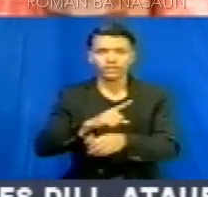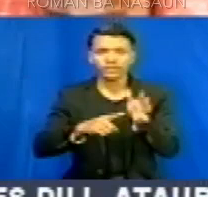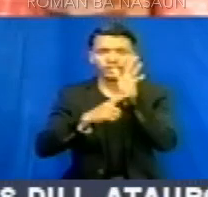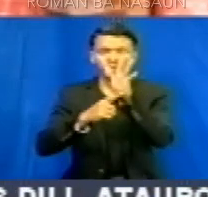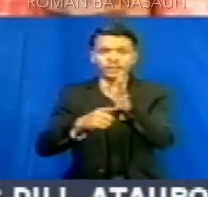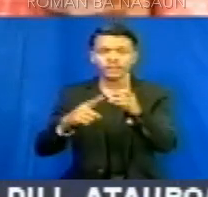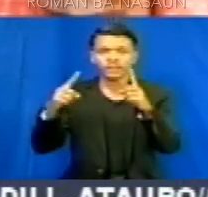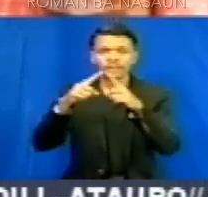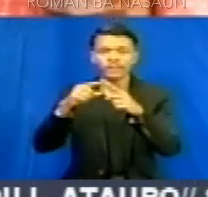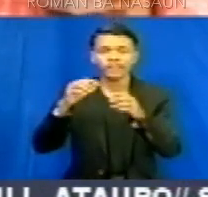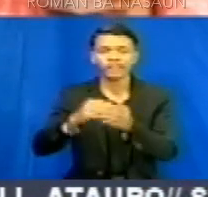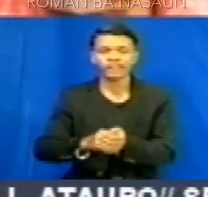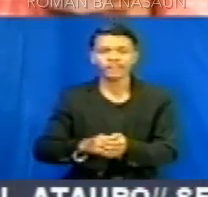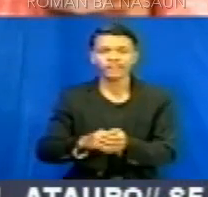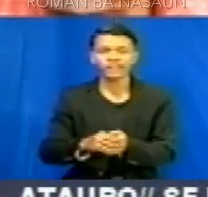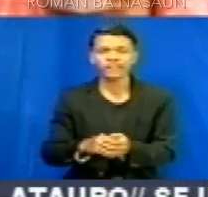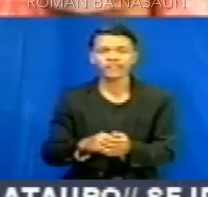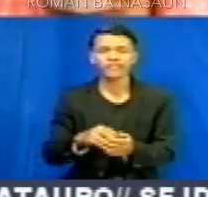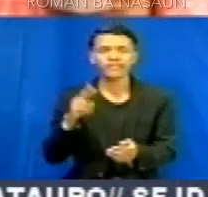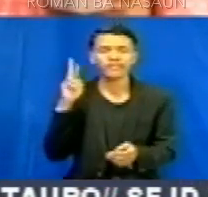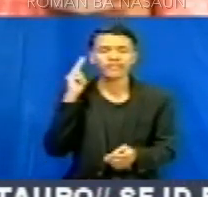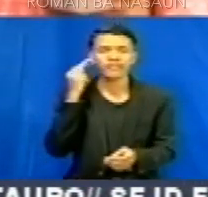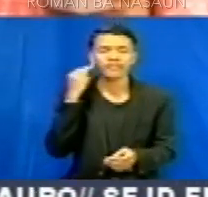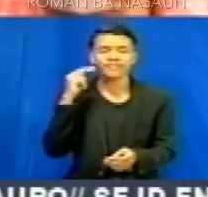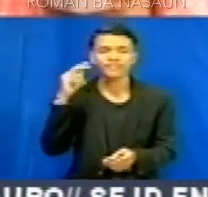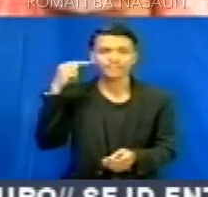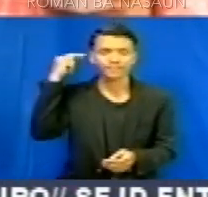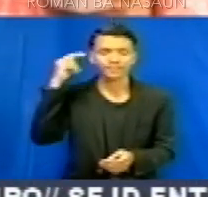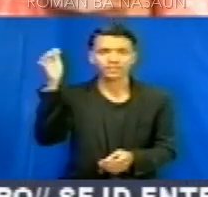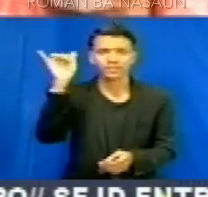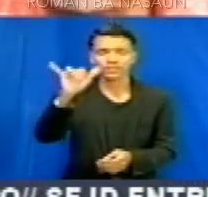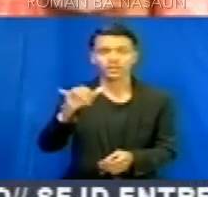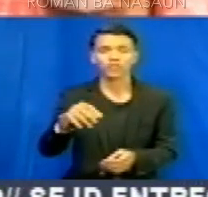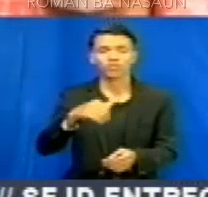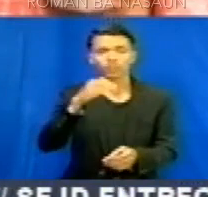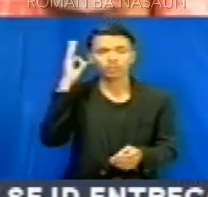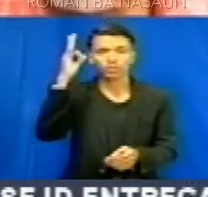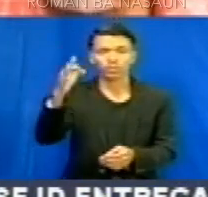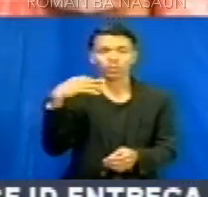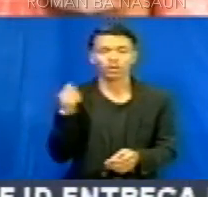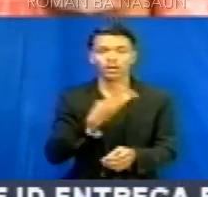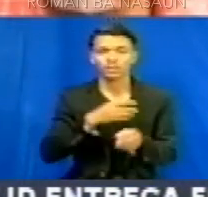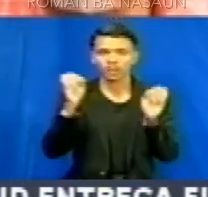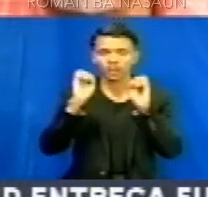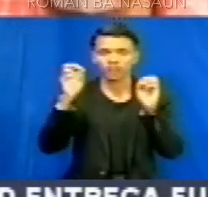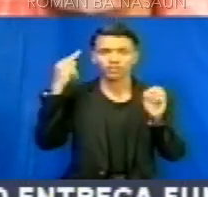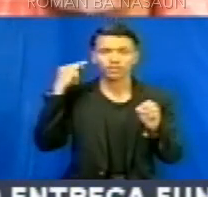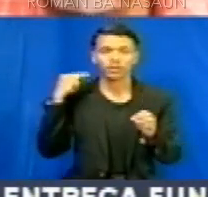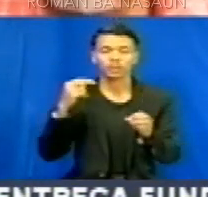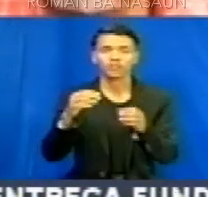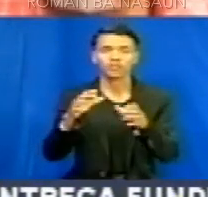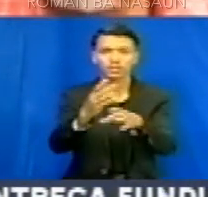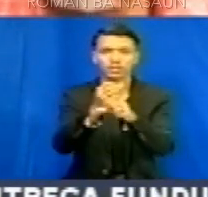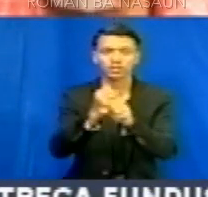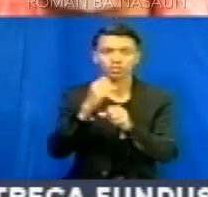ba biwan sira hodi abam berua bele amila iha hutu biwan sira simunapatin